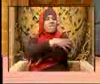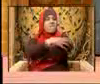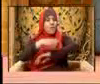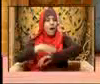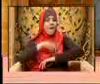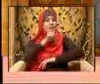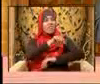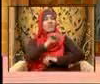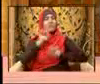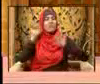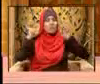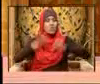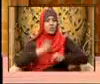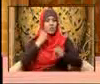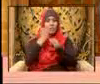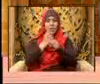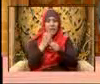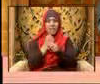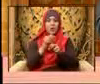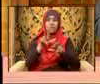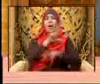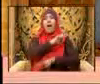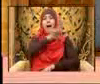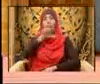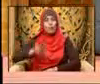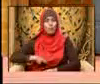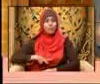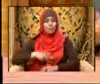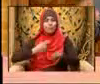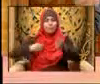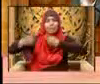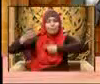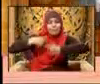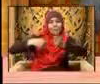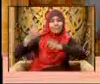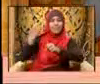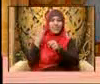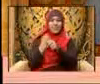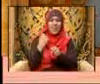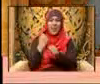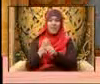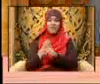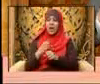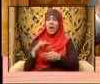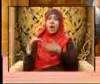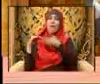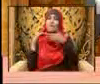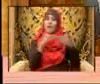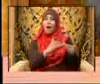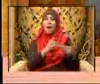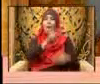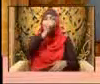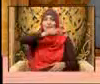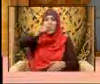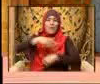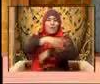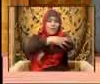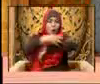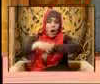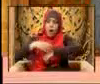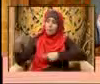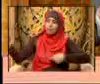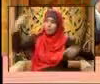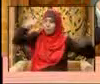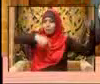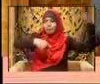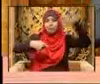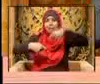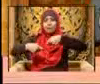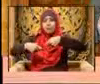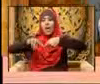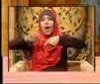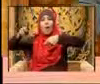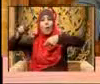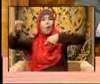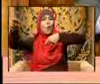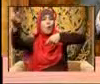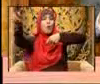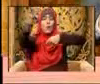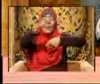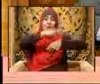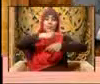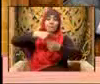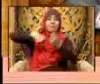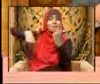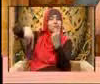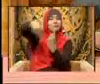يحل محل وهذا يعمل مشروع صغير أو مشروع متوسط ويعملوا معاه فقراء آخرين ويعملوا معاه فقراء مساكين آخرون